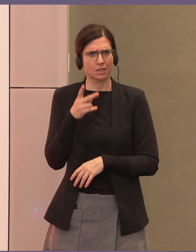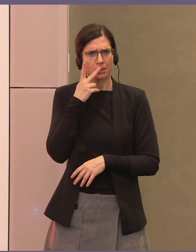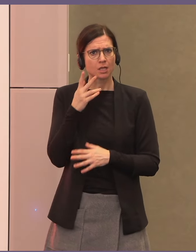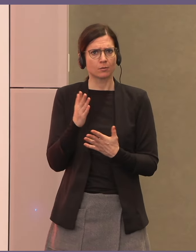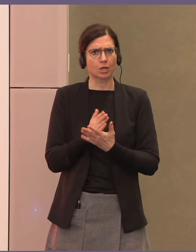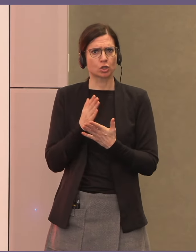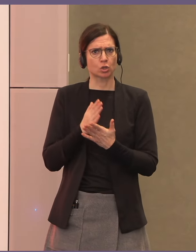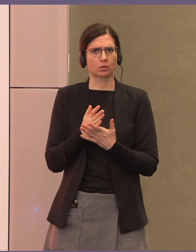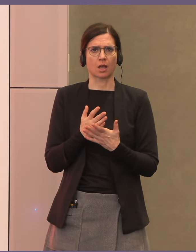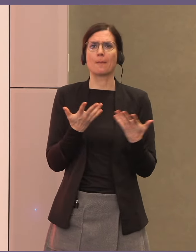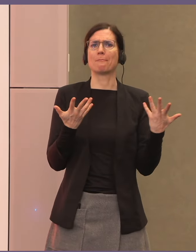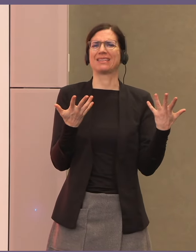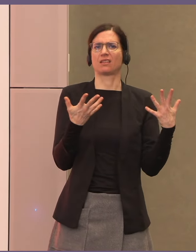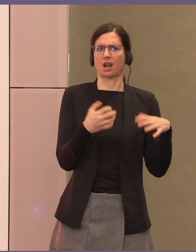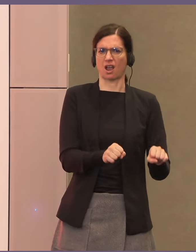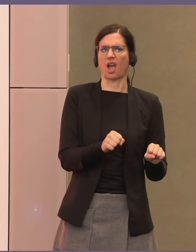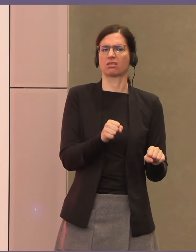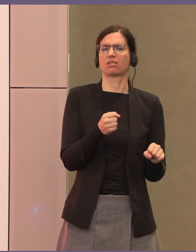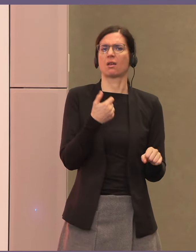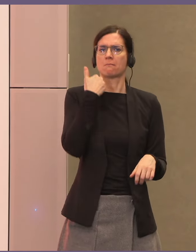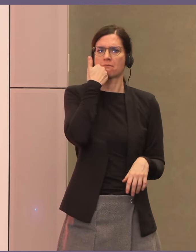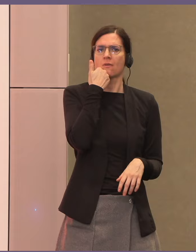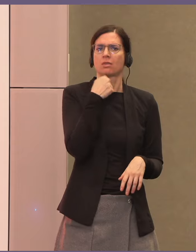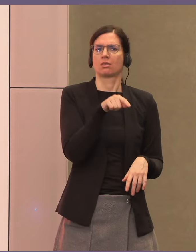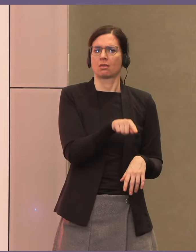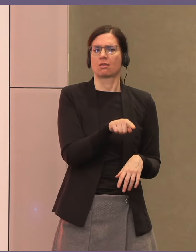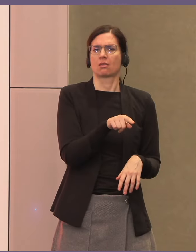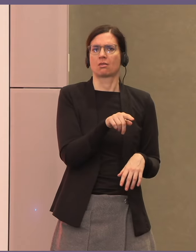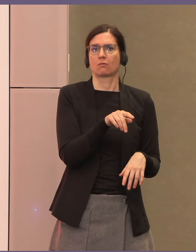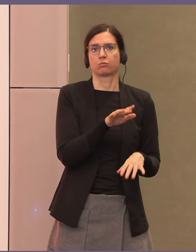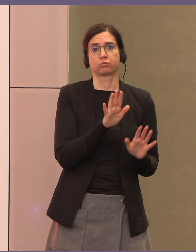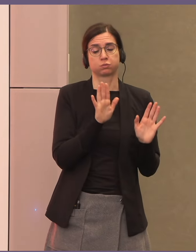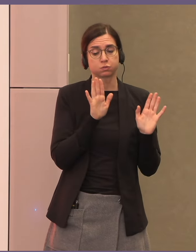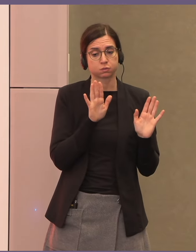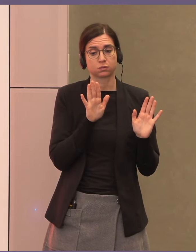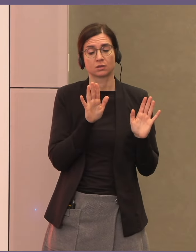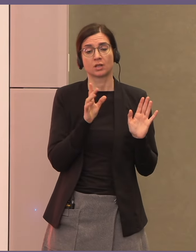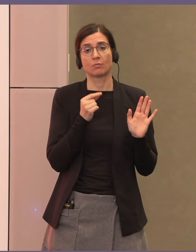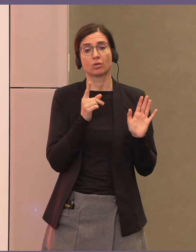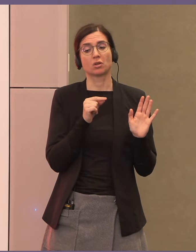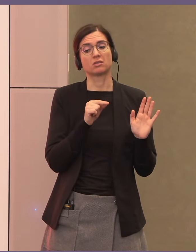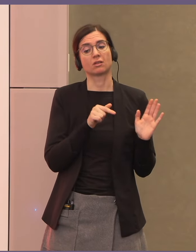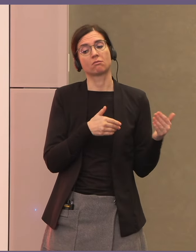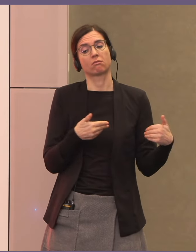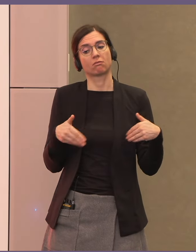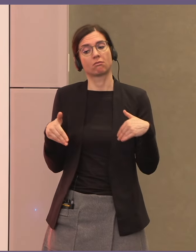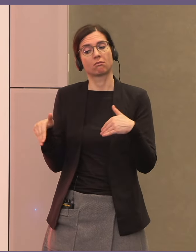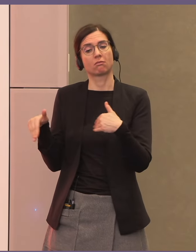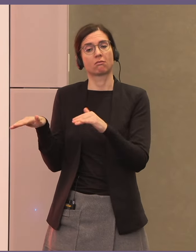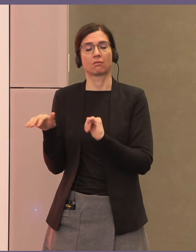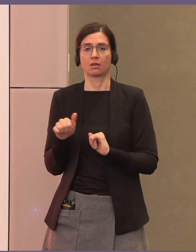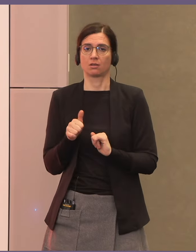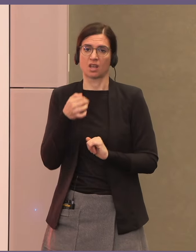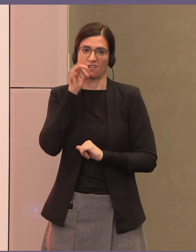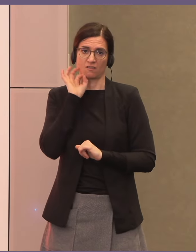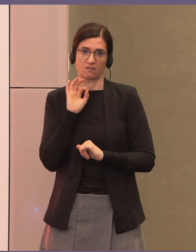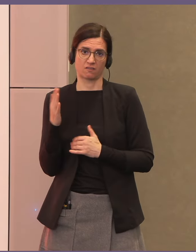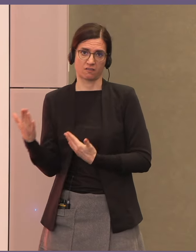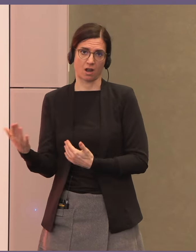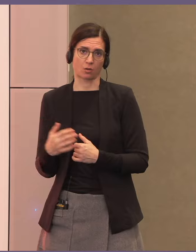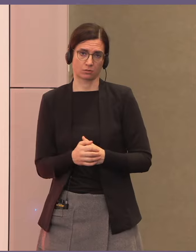dass das Patriarchat die härteste Arbeit den prekärsten von uns überlässt. Die